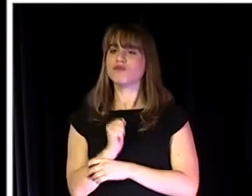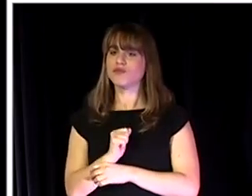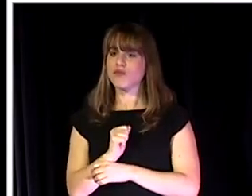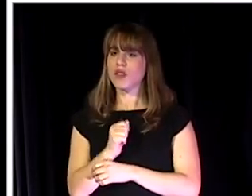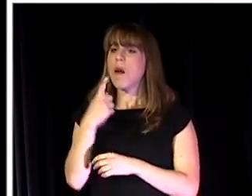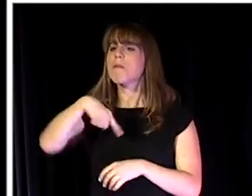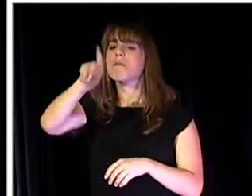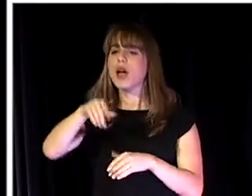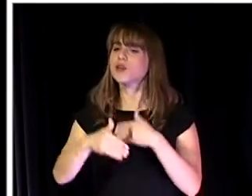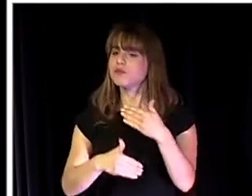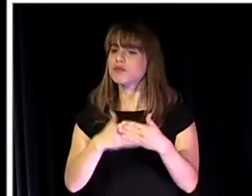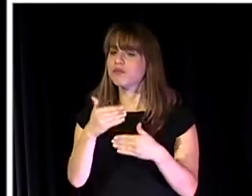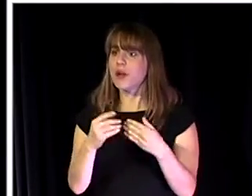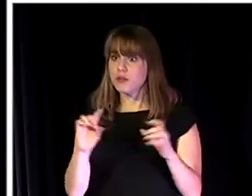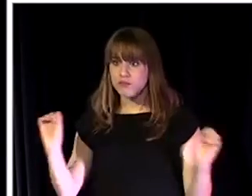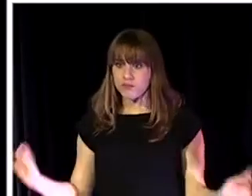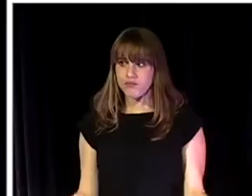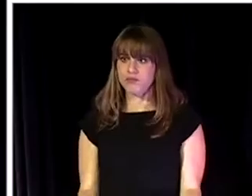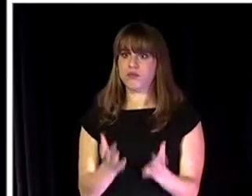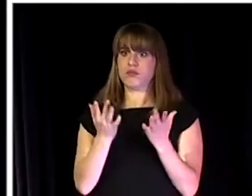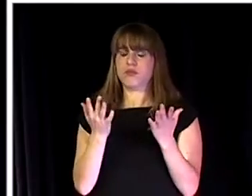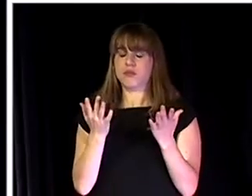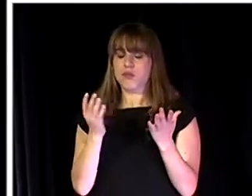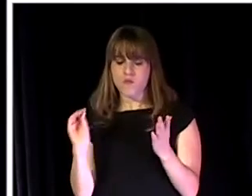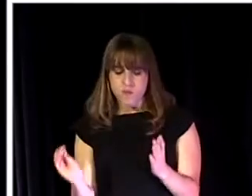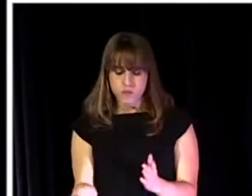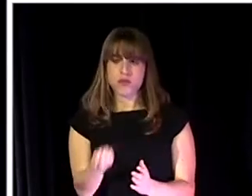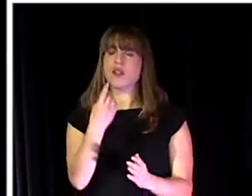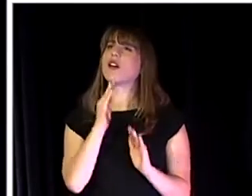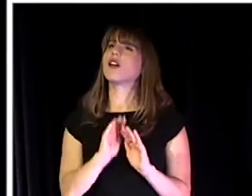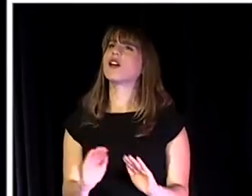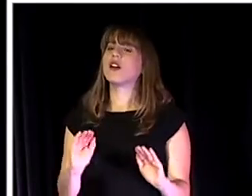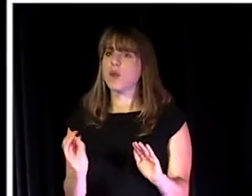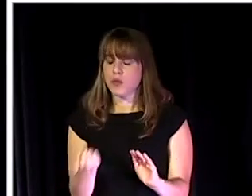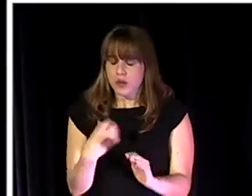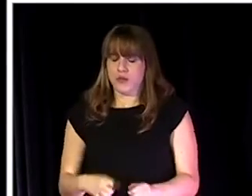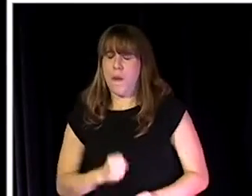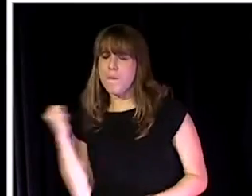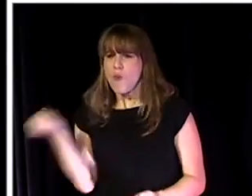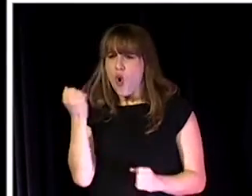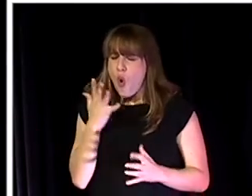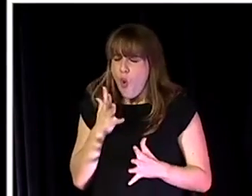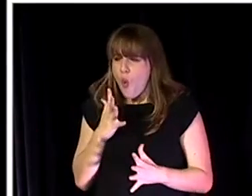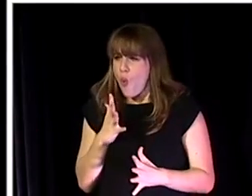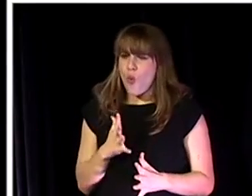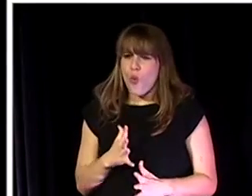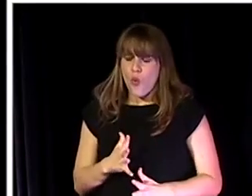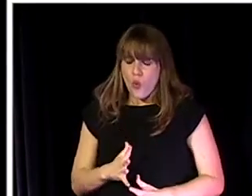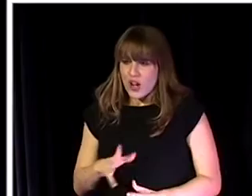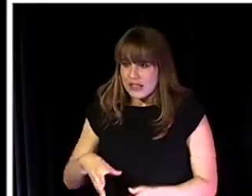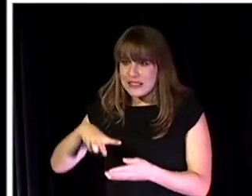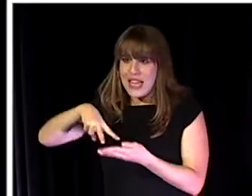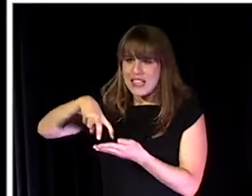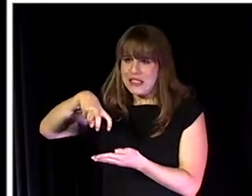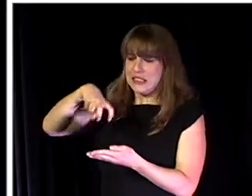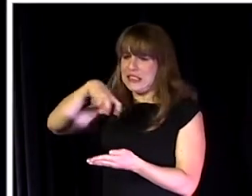Περάσαν λίγες μέρες και ξάφνου το λινάρι, εκεί που ήταν ήρεμο, νιώθε ένα βαθύ πόνο, σαν κάποιος να το ξεριζώνει